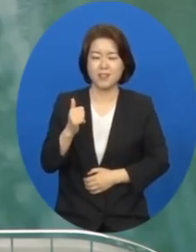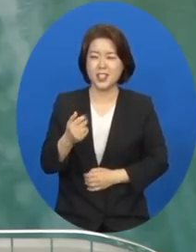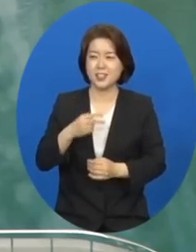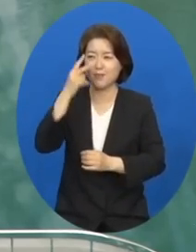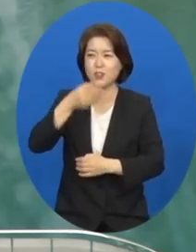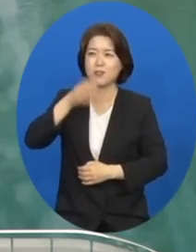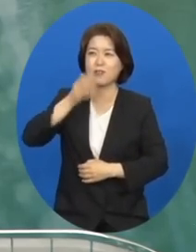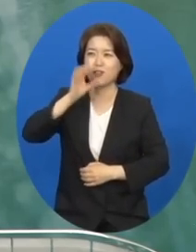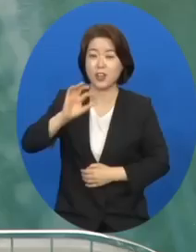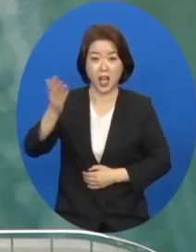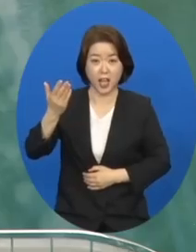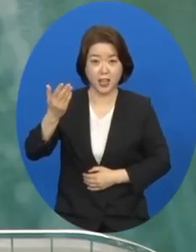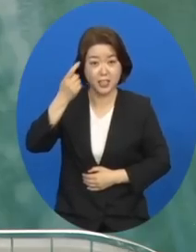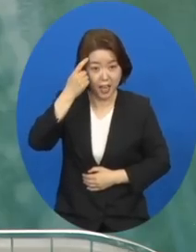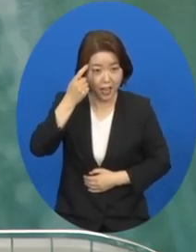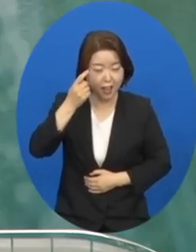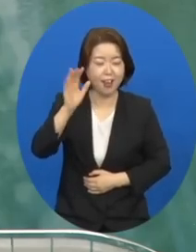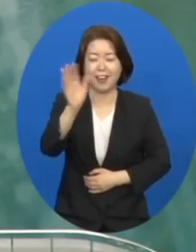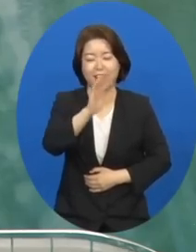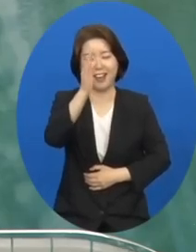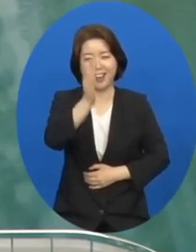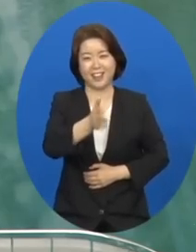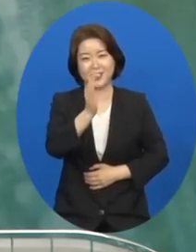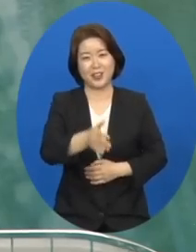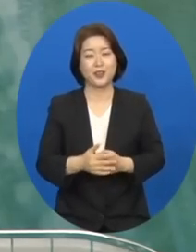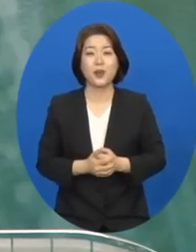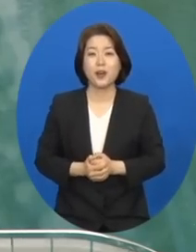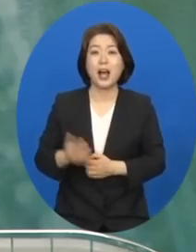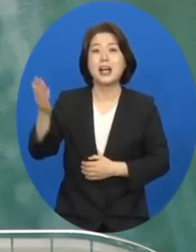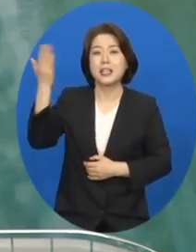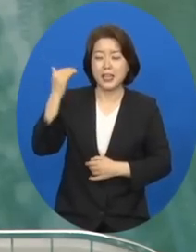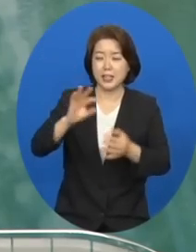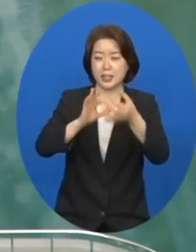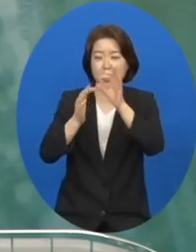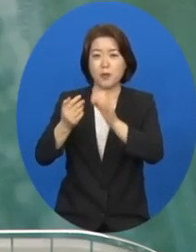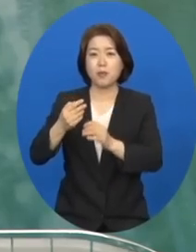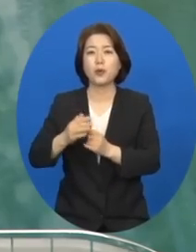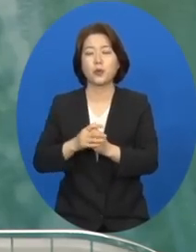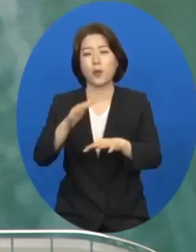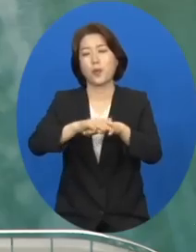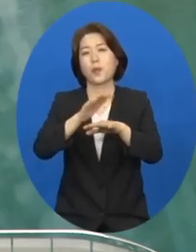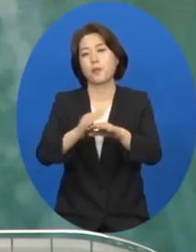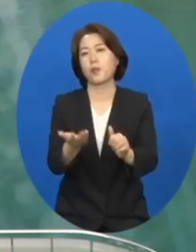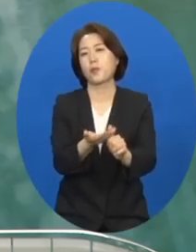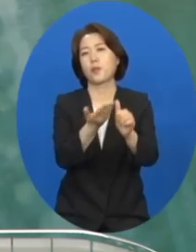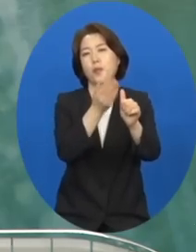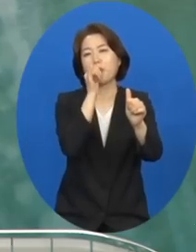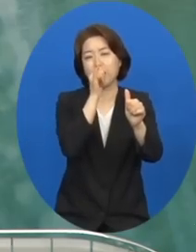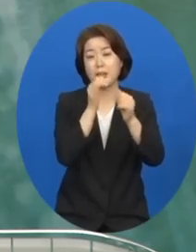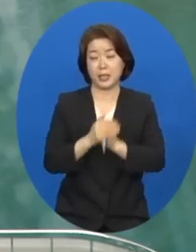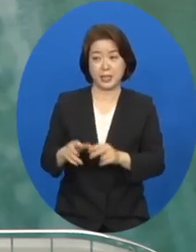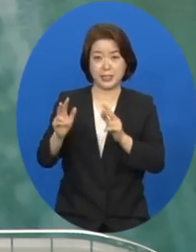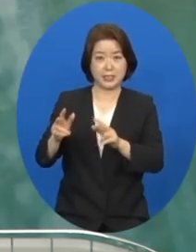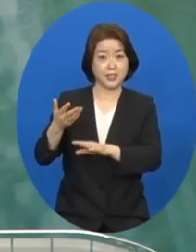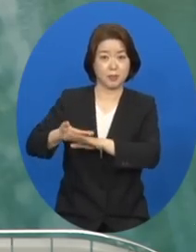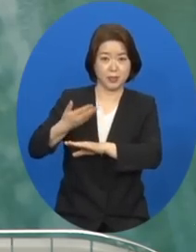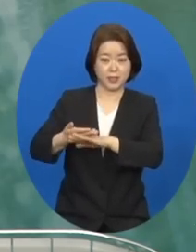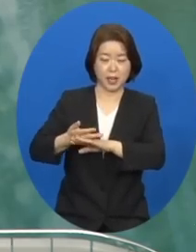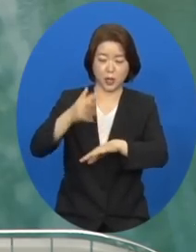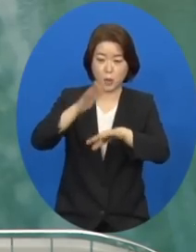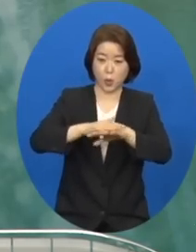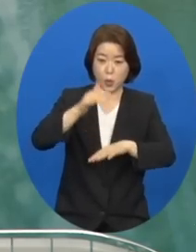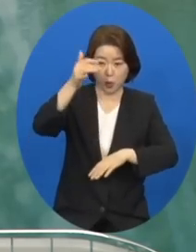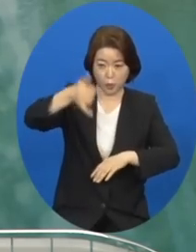하는 것이 있을지 모르겠습니다 그런 의미가 아니고 그 당시에는 포드를 포도를 재배 를 했기 때문에 그렇지만 지금은 이제 아 농업 사회가